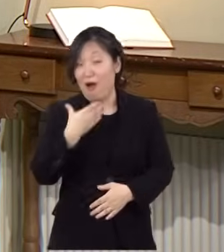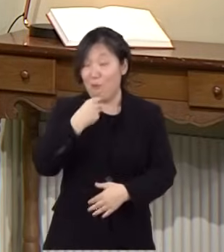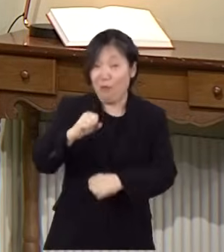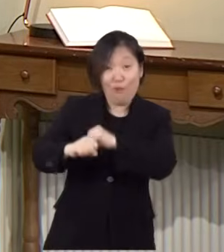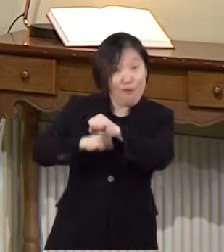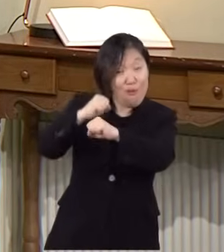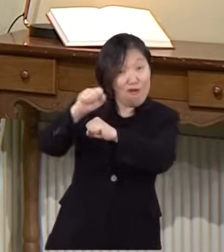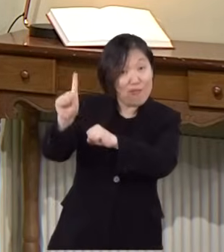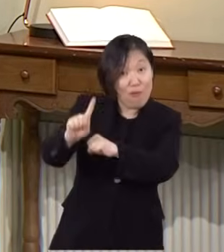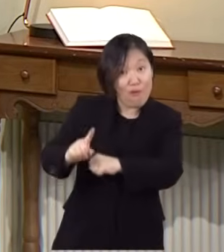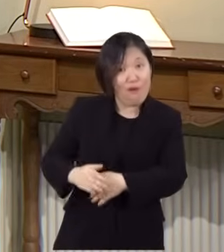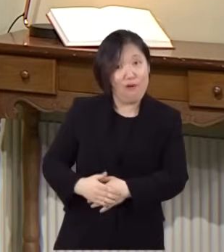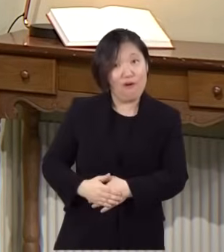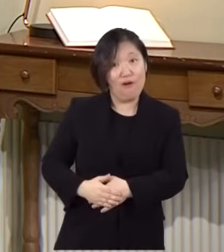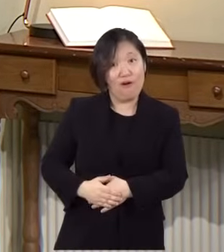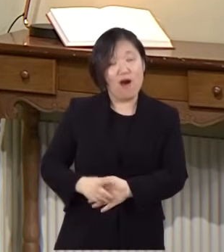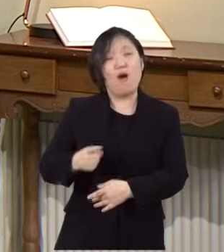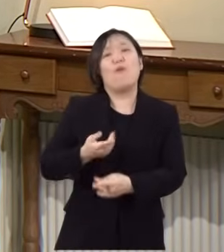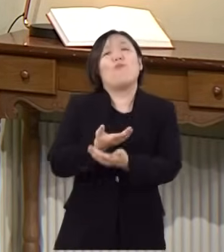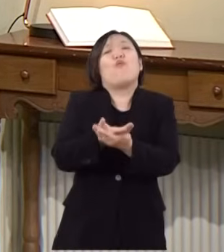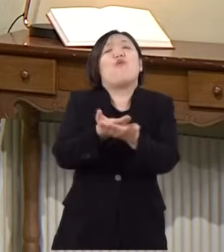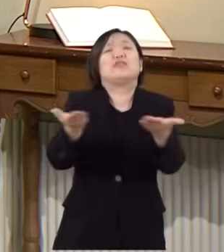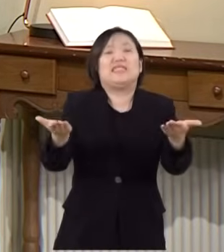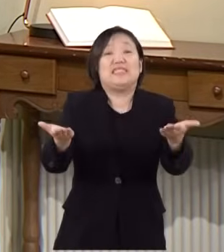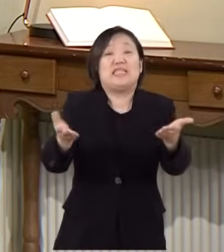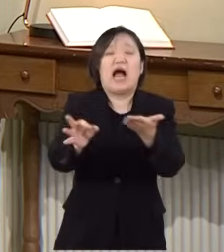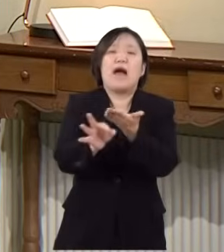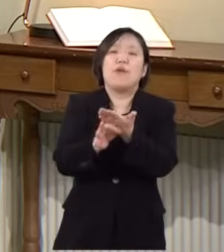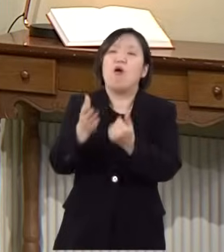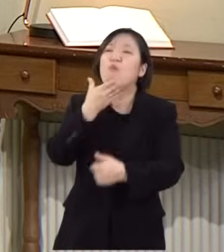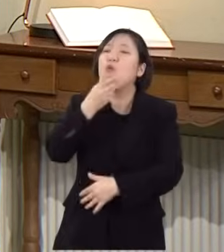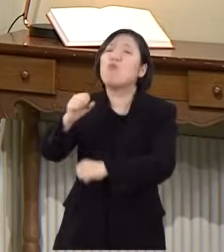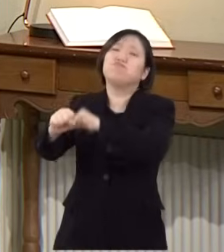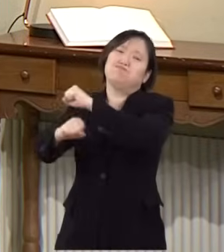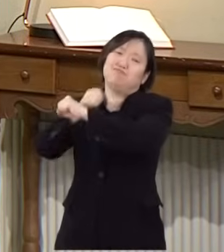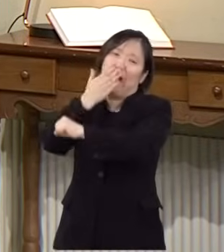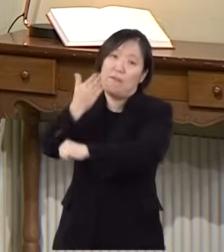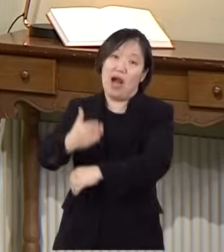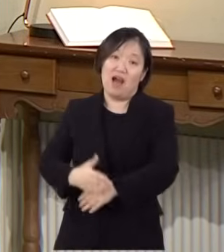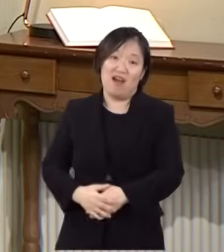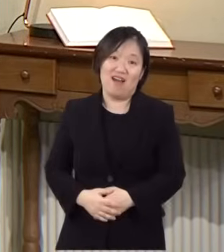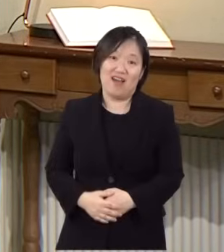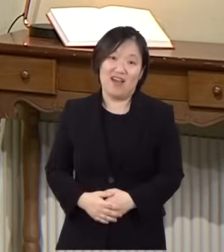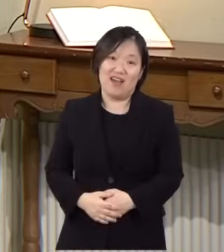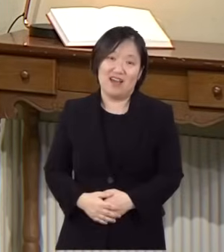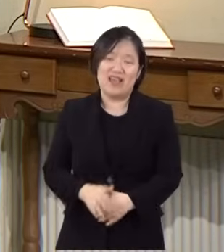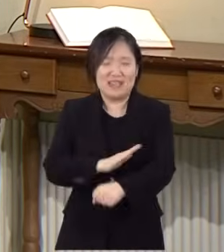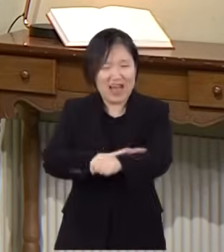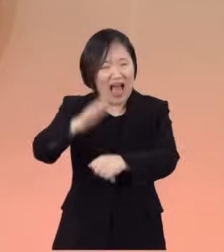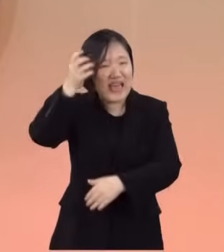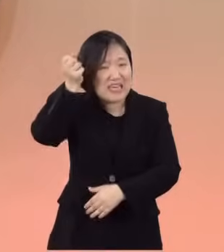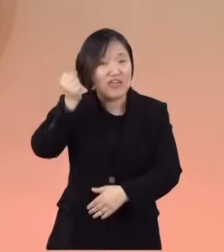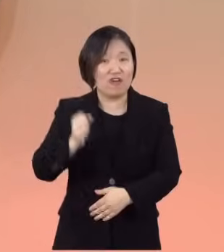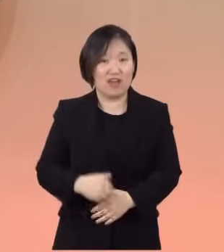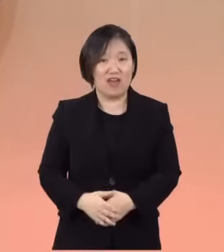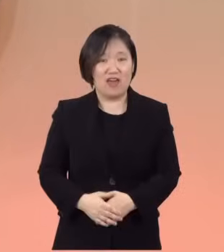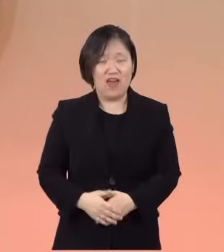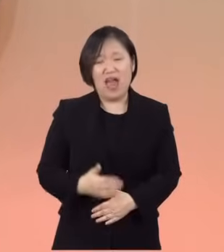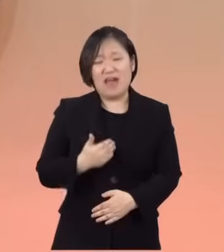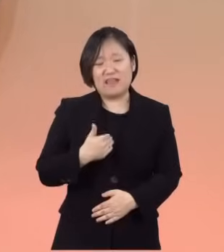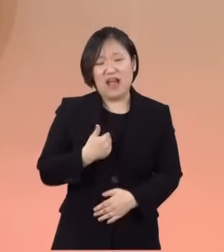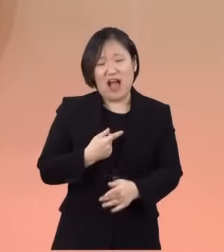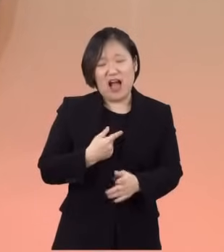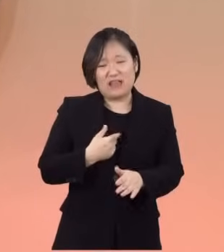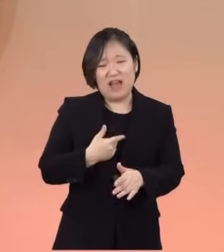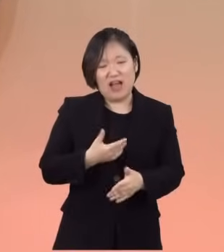첫걸음이 보시 나누고 베푸는 것이다라는 것을 명 하시기 바랍니다 그래서